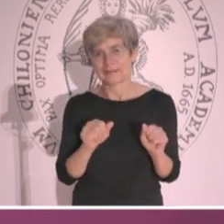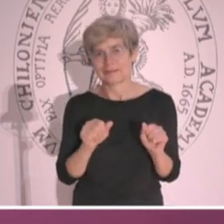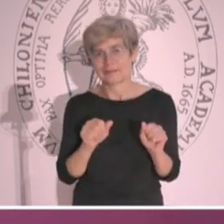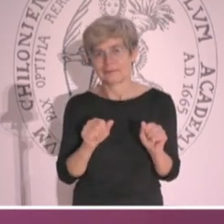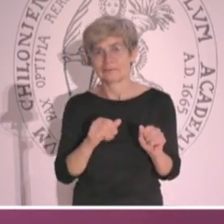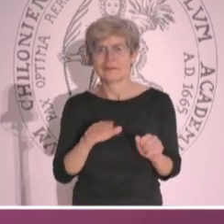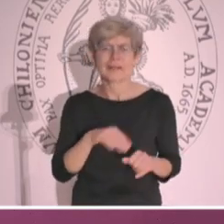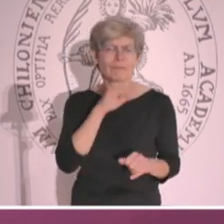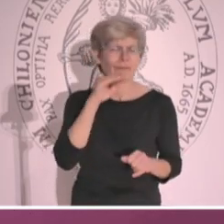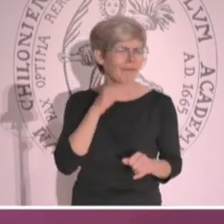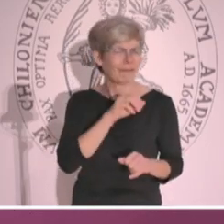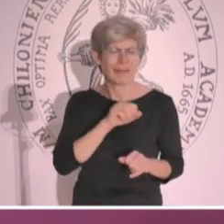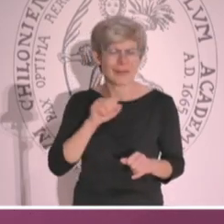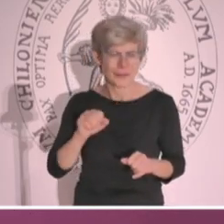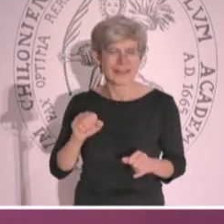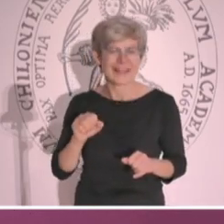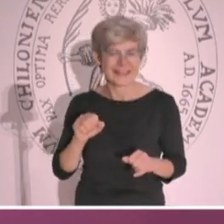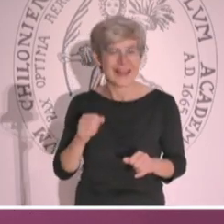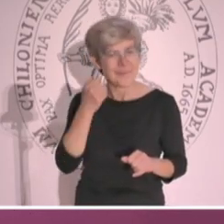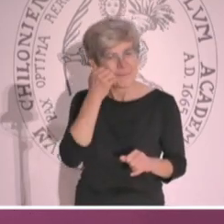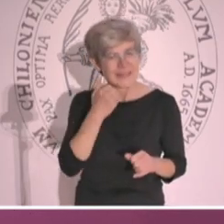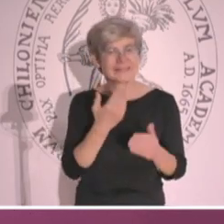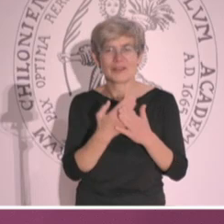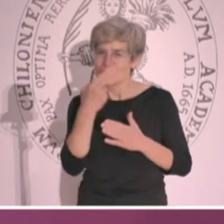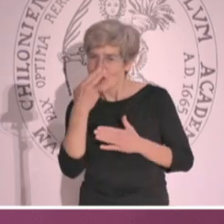Möglichkeiten und nutzen Sie auch diese Möglichkeiten.